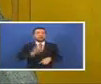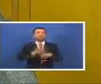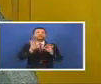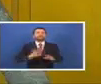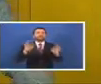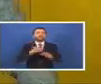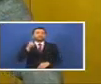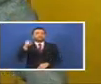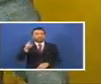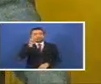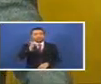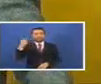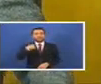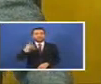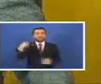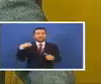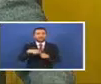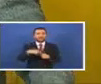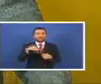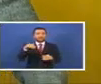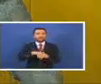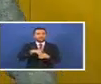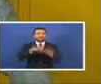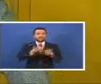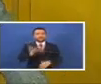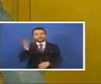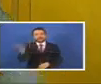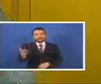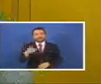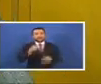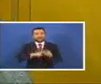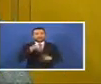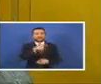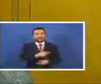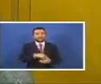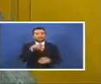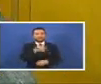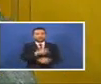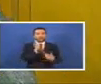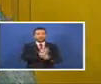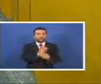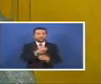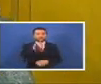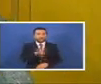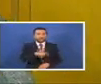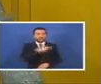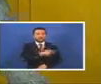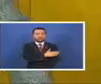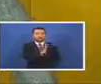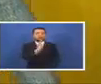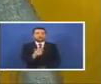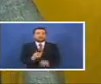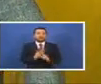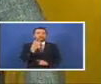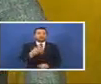yargılayamayacaksınız. Bundan dolayı tekrar meclise yazı yazacaksınız ve bu dosyayla ilgili de